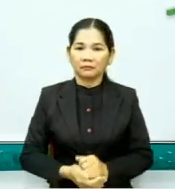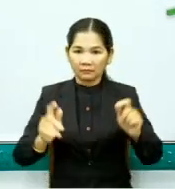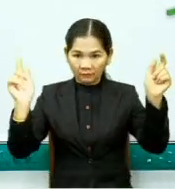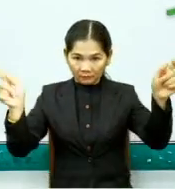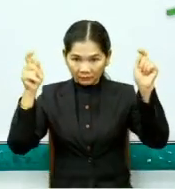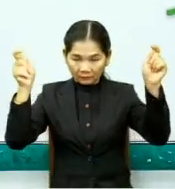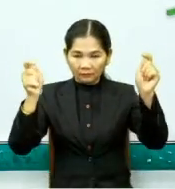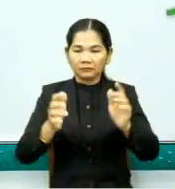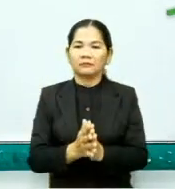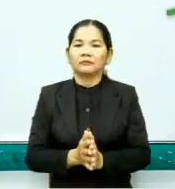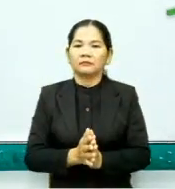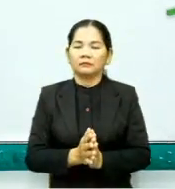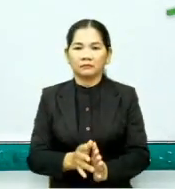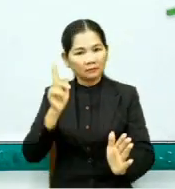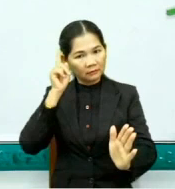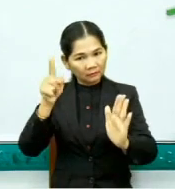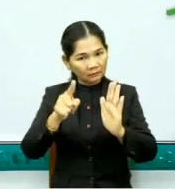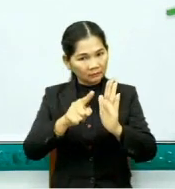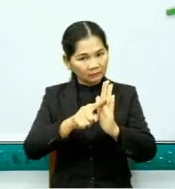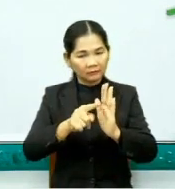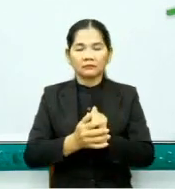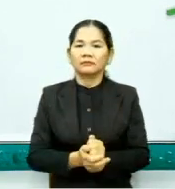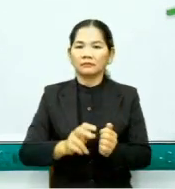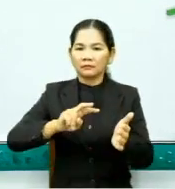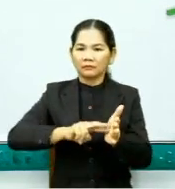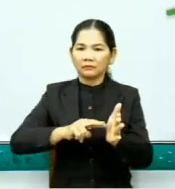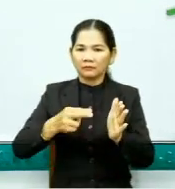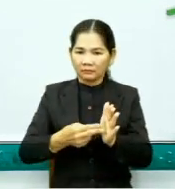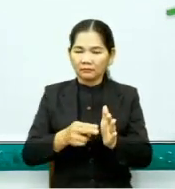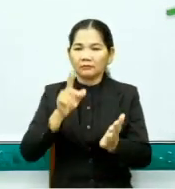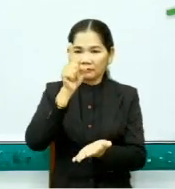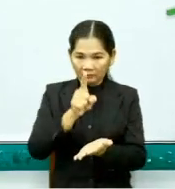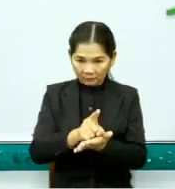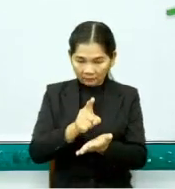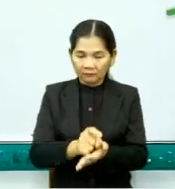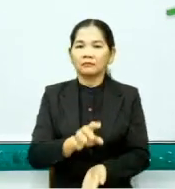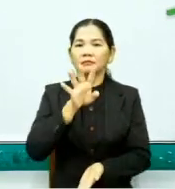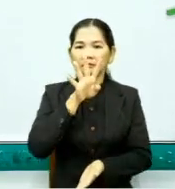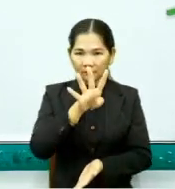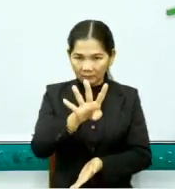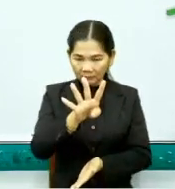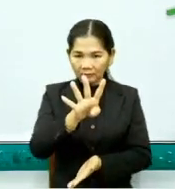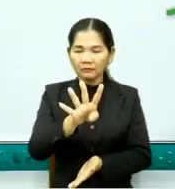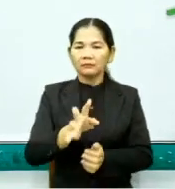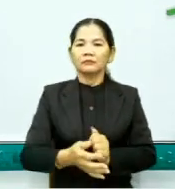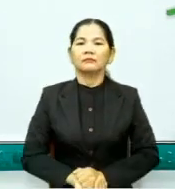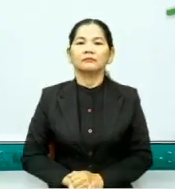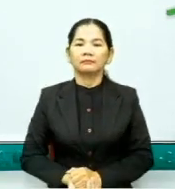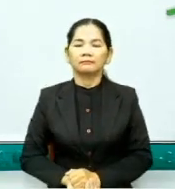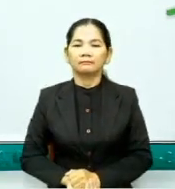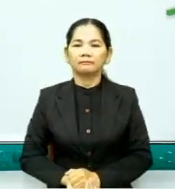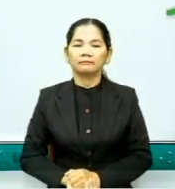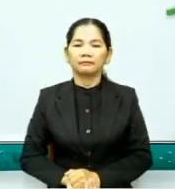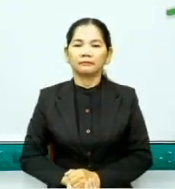bón ní đau tư lứ áp tình ấy xong khăn buôn giang cử